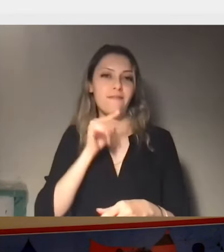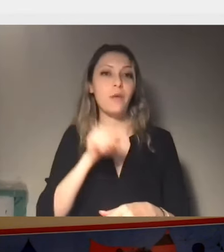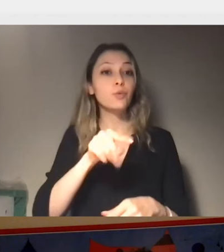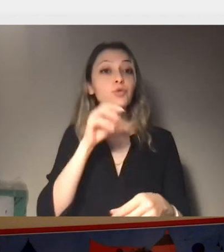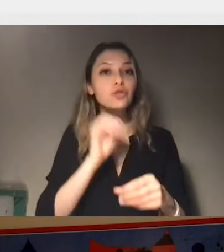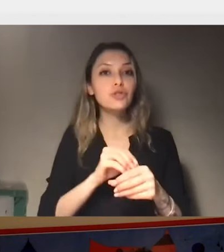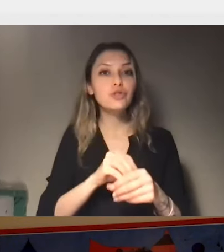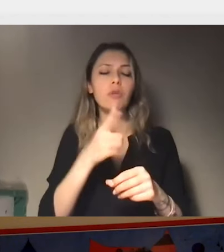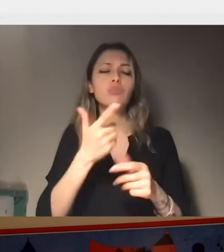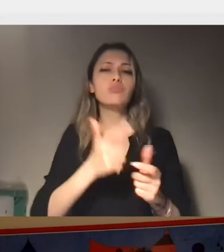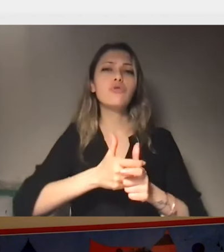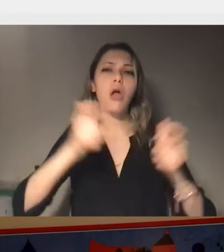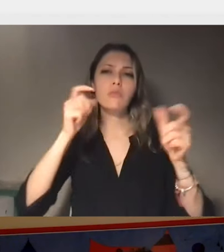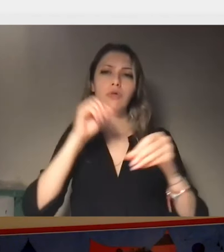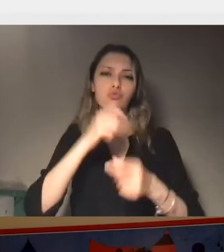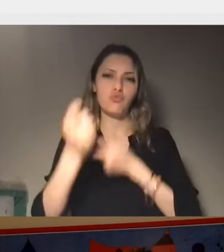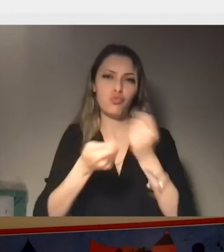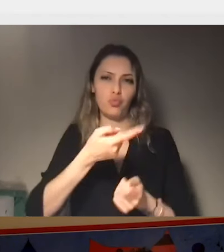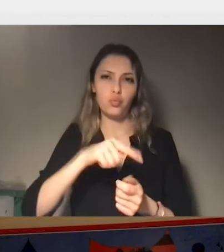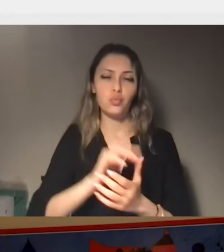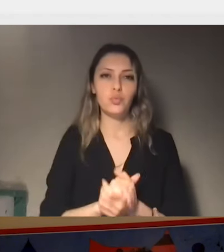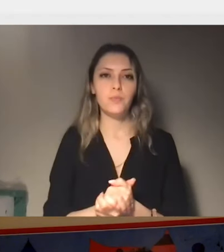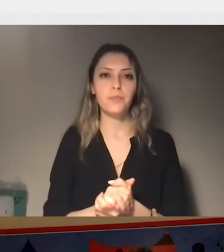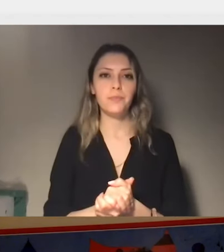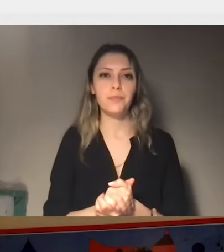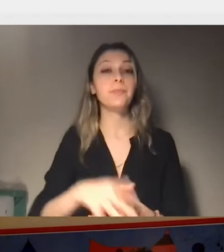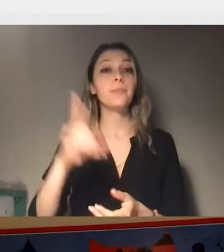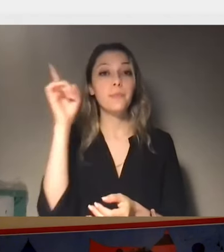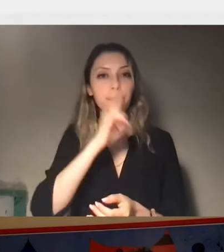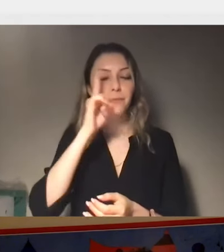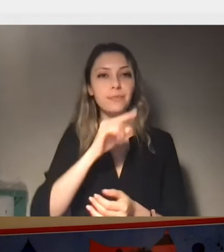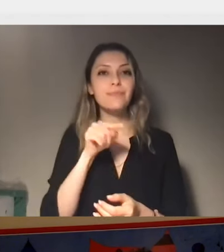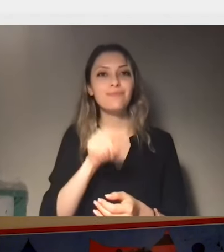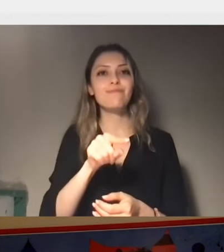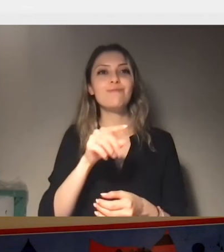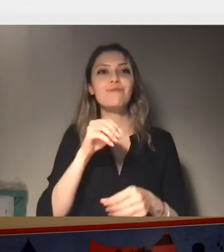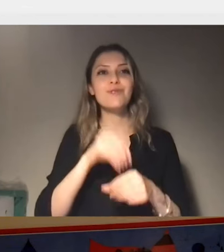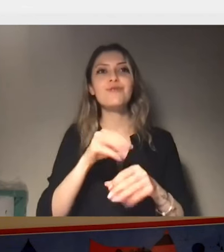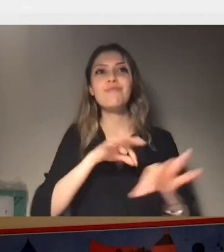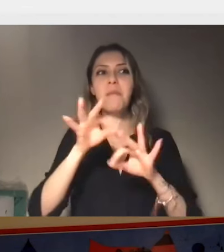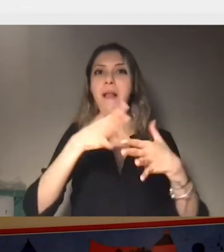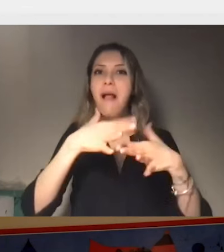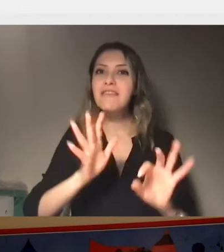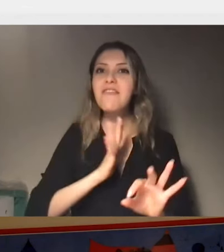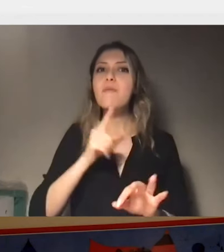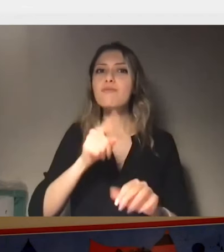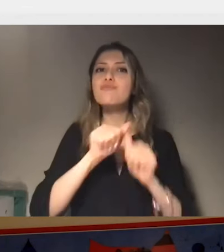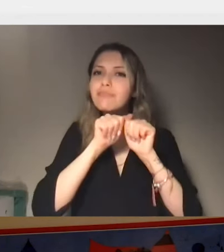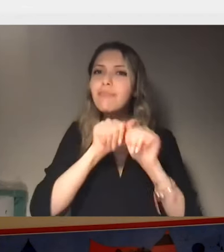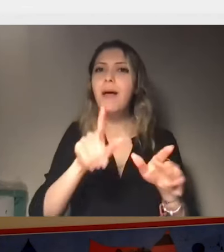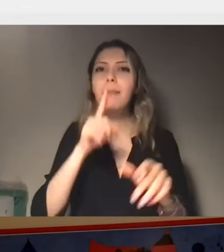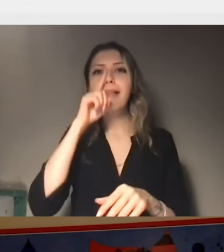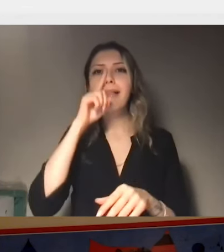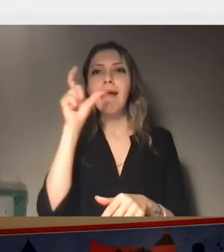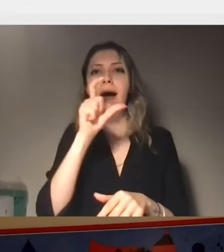ve bunu çoğaltmayı planlıyoruz aslında. Dolayısıyla böyle bir hareketimiz olacak. Bunun çağrısını da Nisan ayı